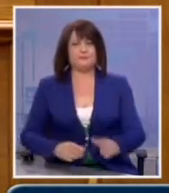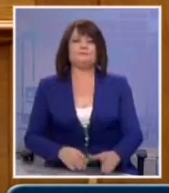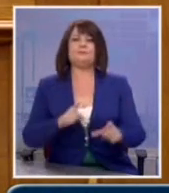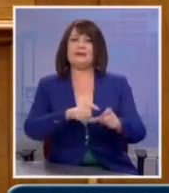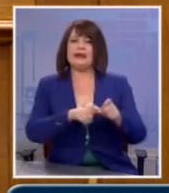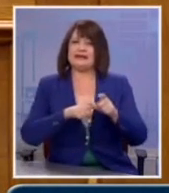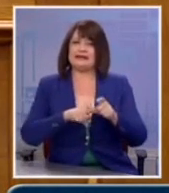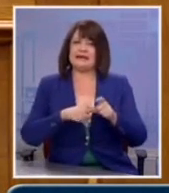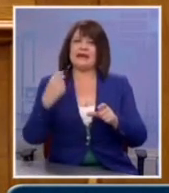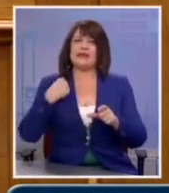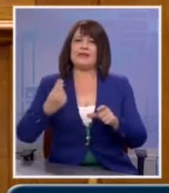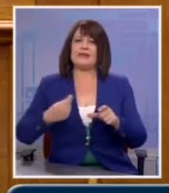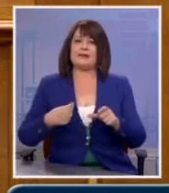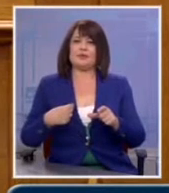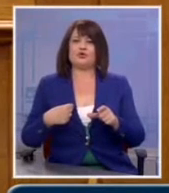Εταιρείας δημόσιων